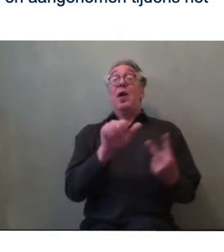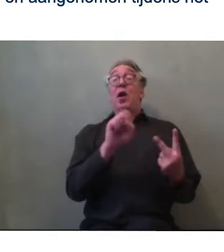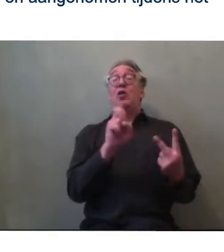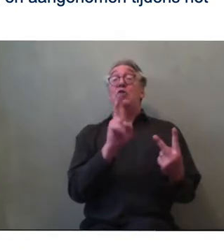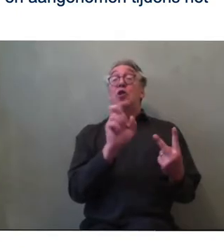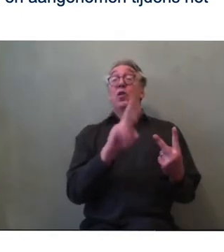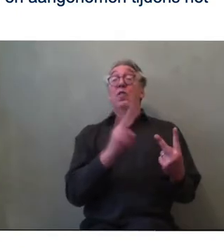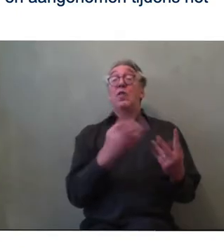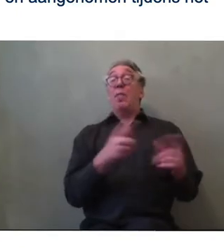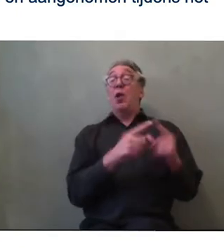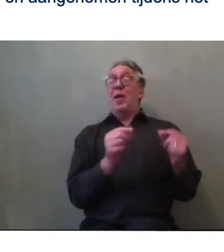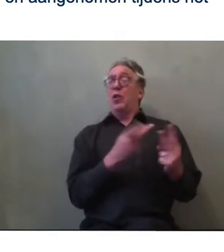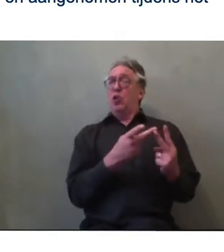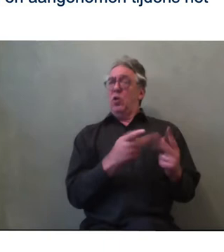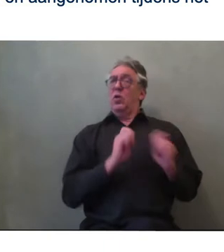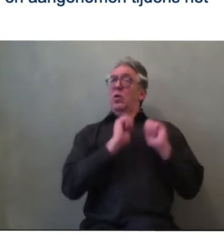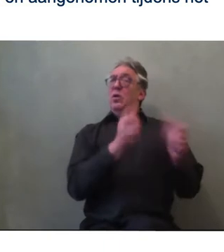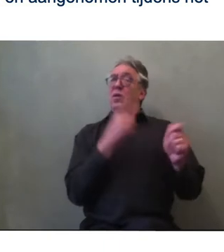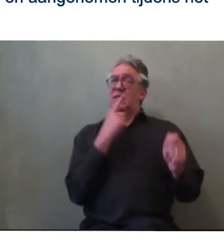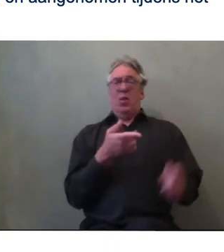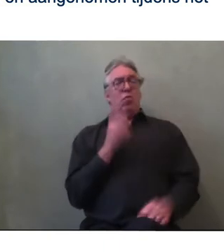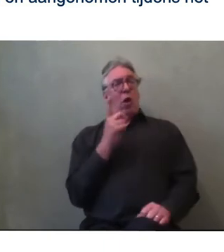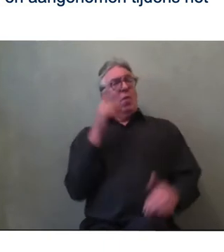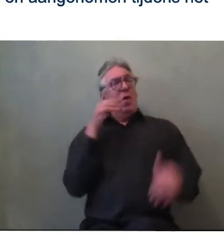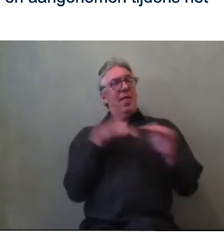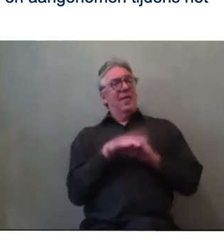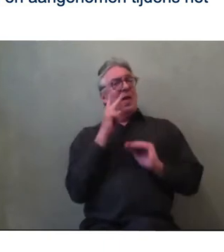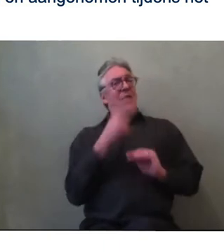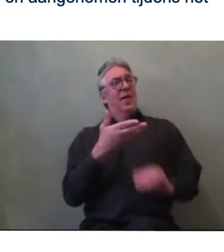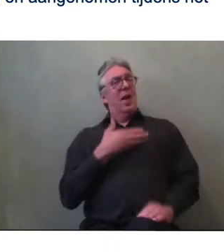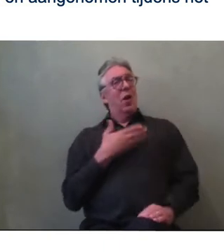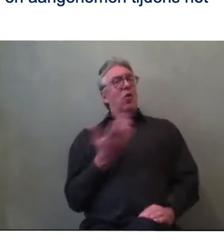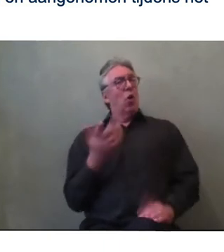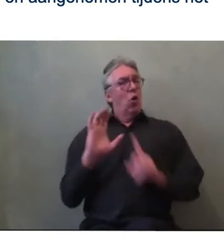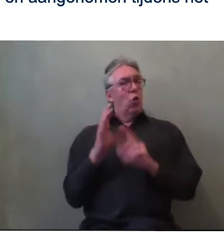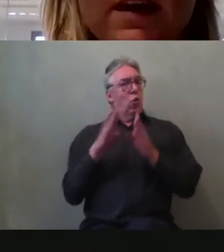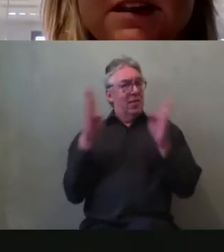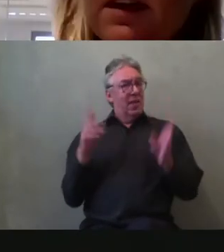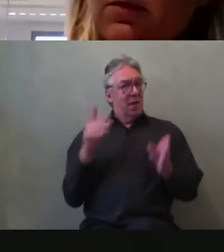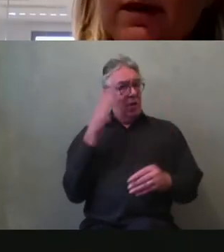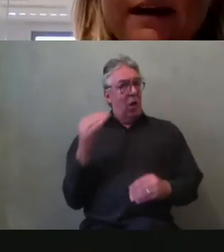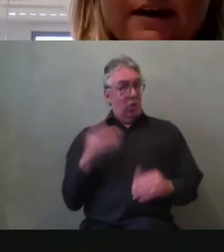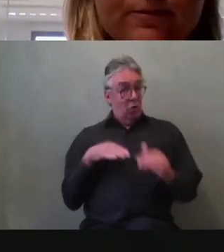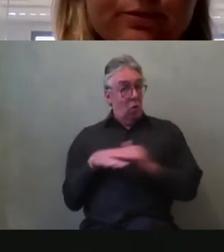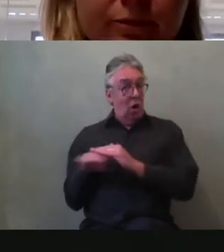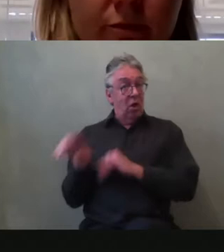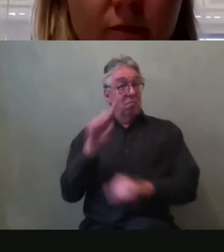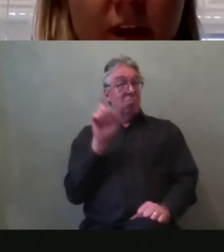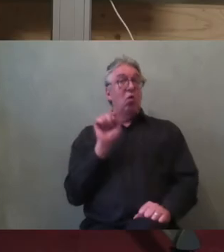om inzicht te krijgen in hoe toegankelijk eigenlijk culturele instellingen in Nederland zijn voor mensen met een